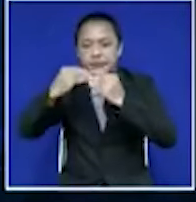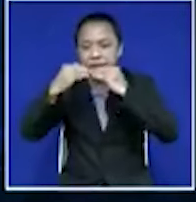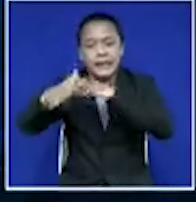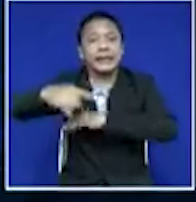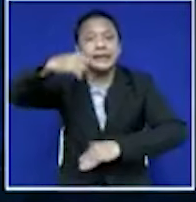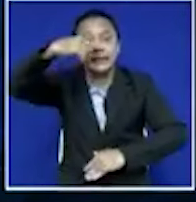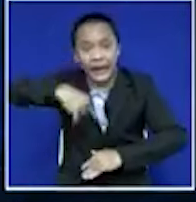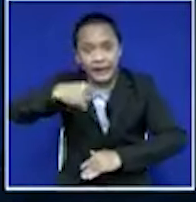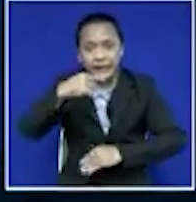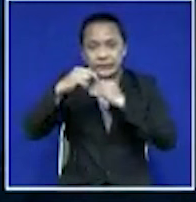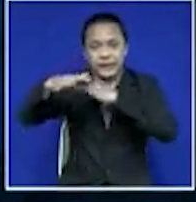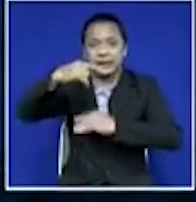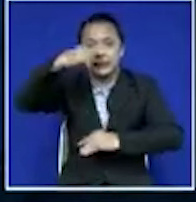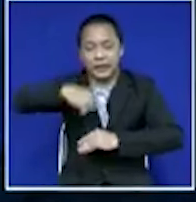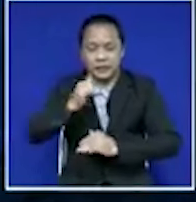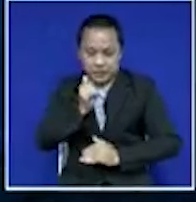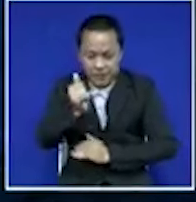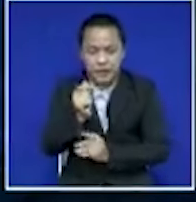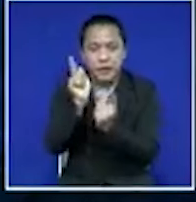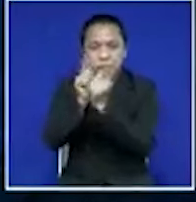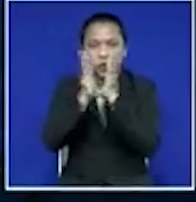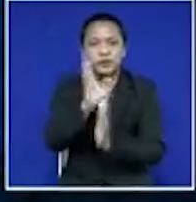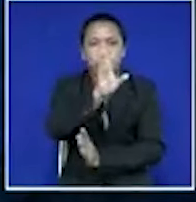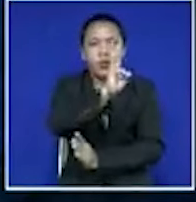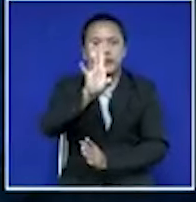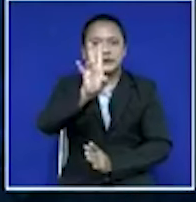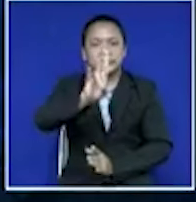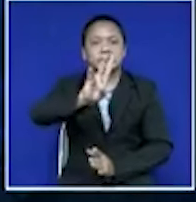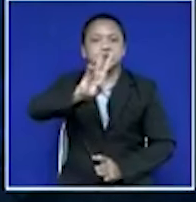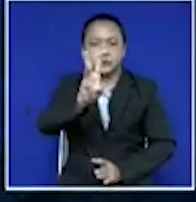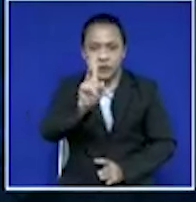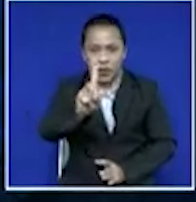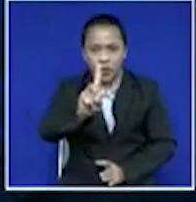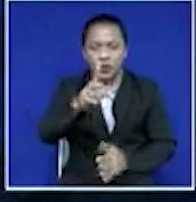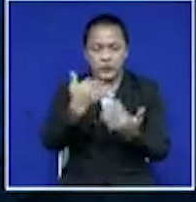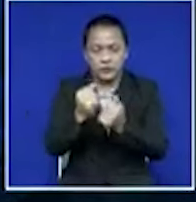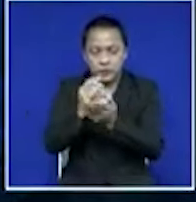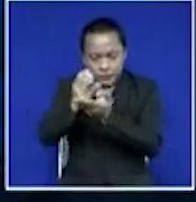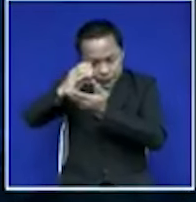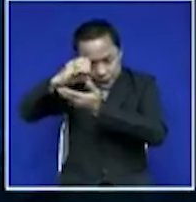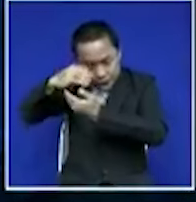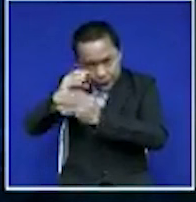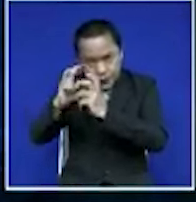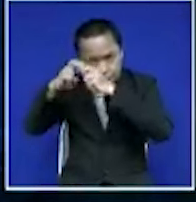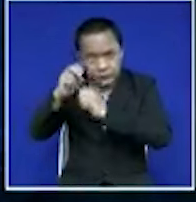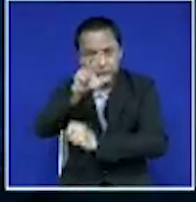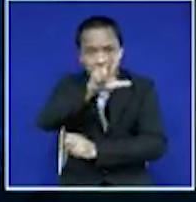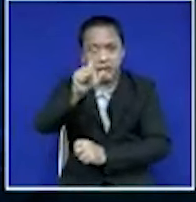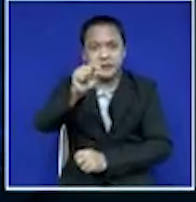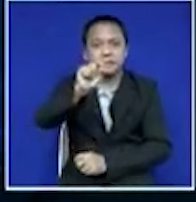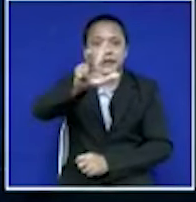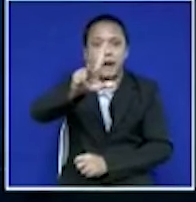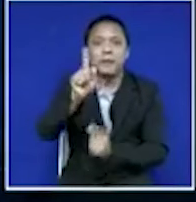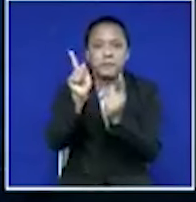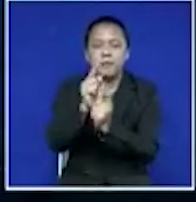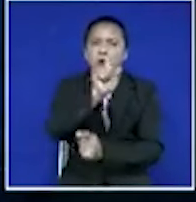ยนะครับซึ่งอันนี้ก็ลงไปคัดกรองถึง672แล้วก็ส่งตรวจแลบ323ก็พ